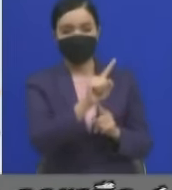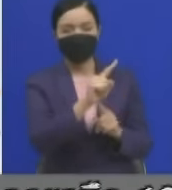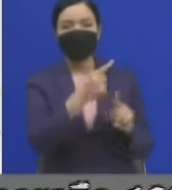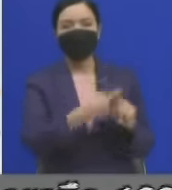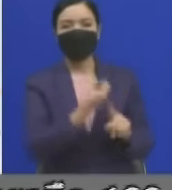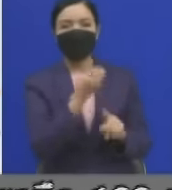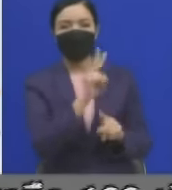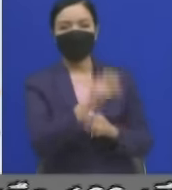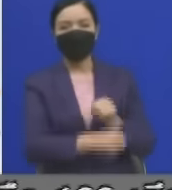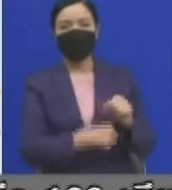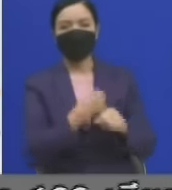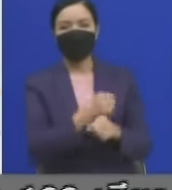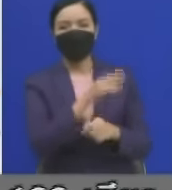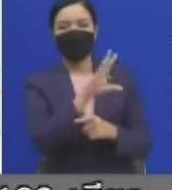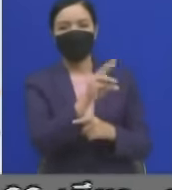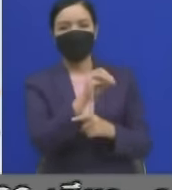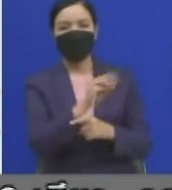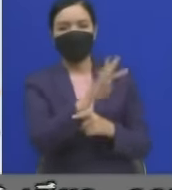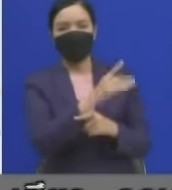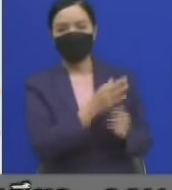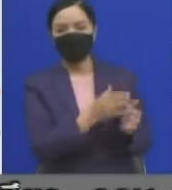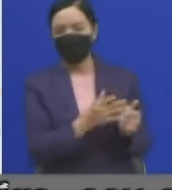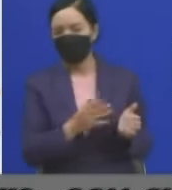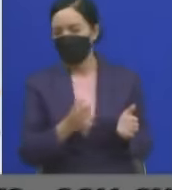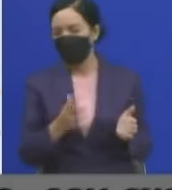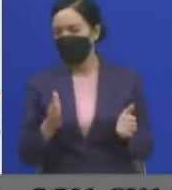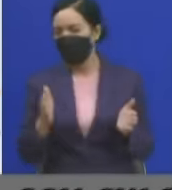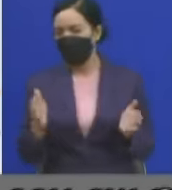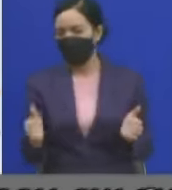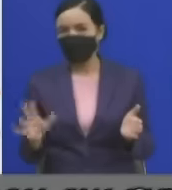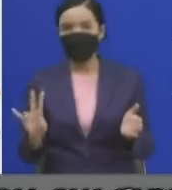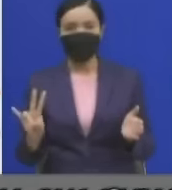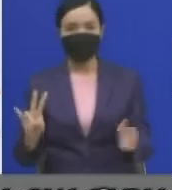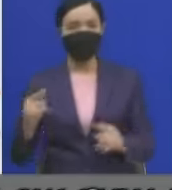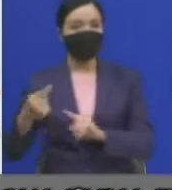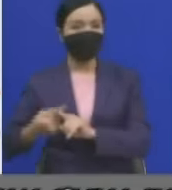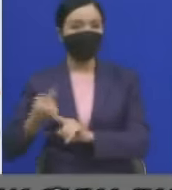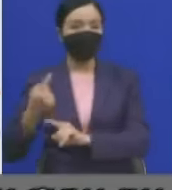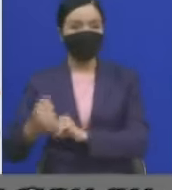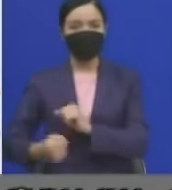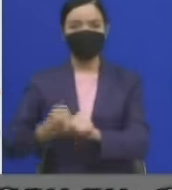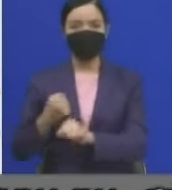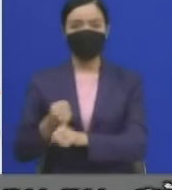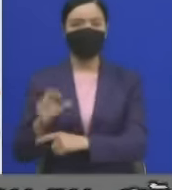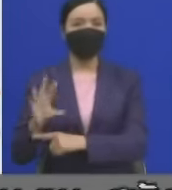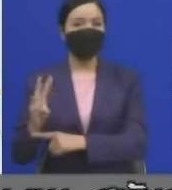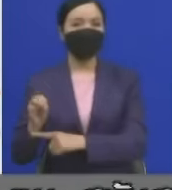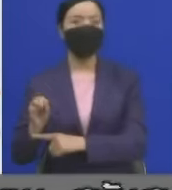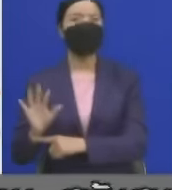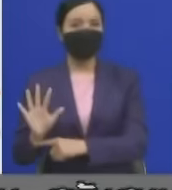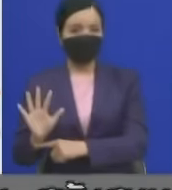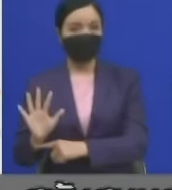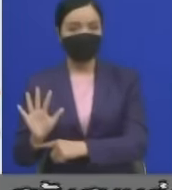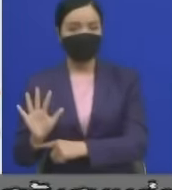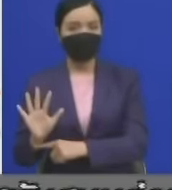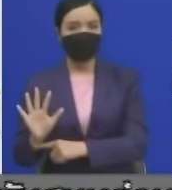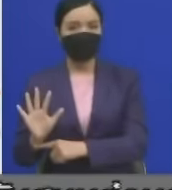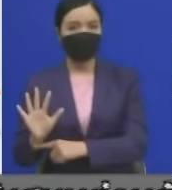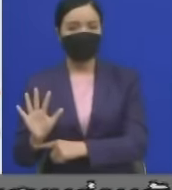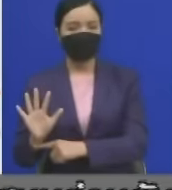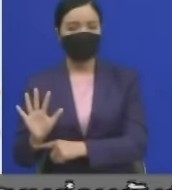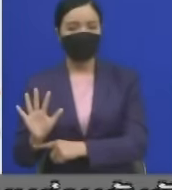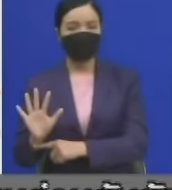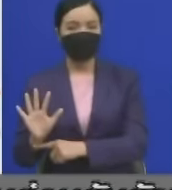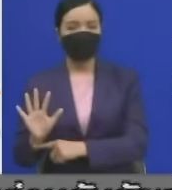ธันวาคม64มานะฮะไล่มาเรื่อยๆมาจนถึง7มกราคม65 ค่ะ นะครับที่อายุ